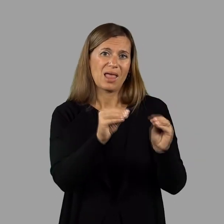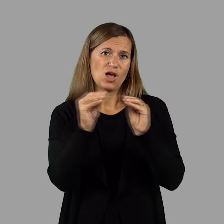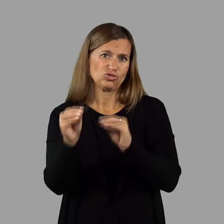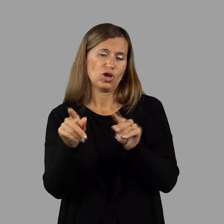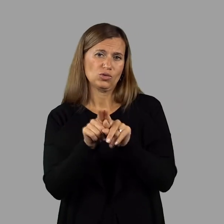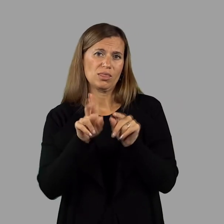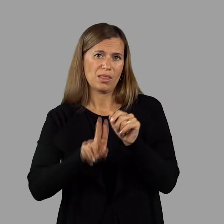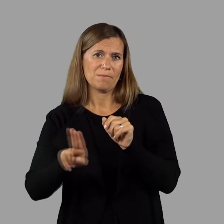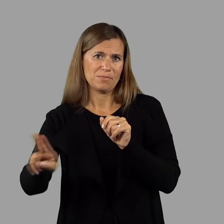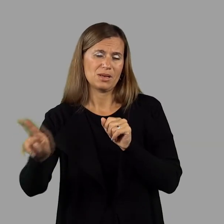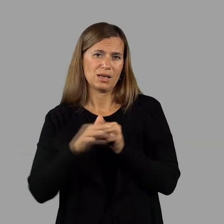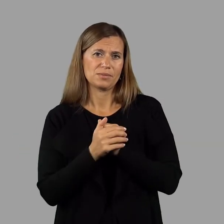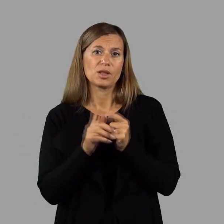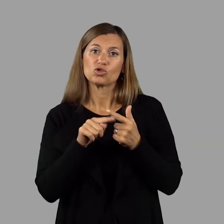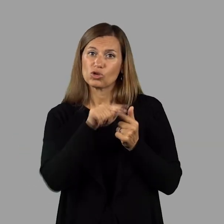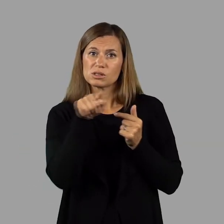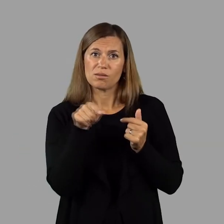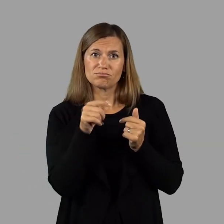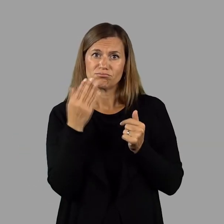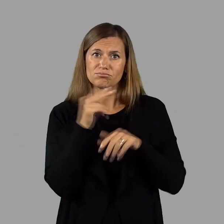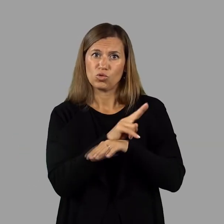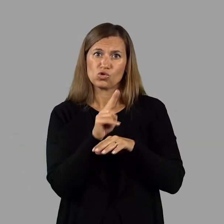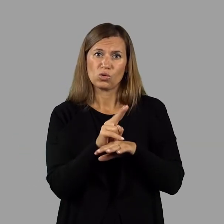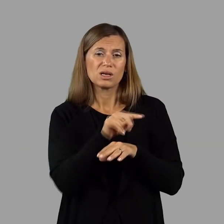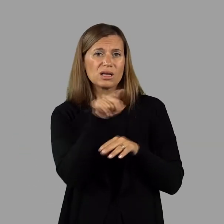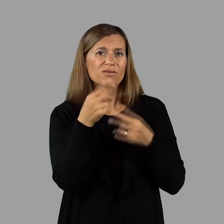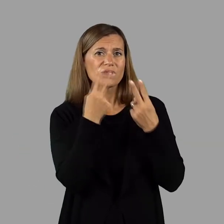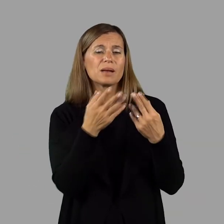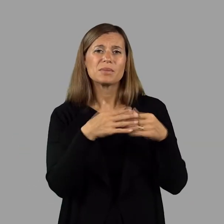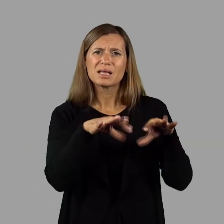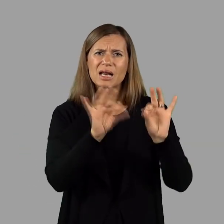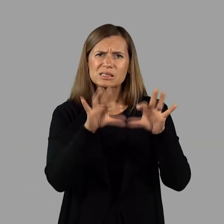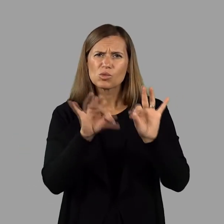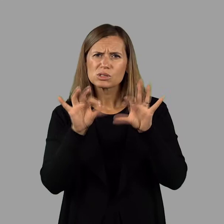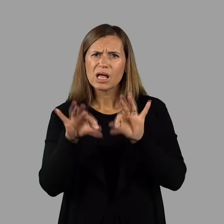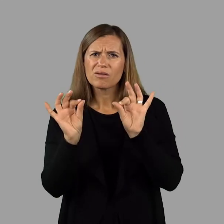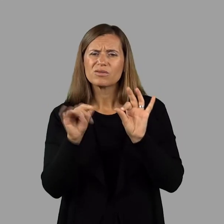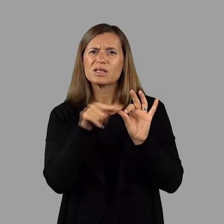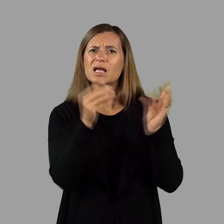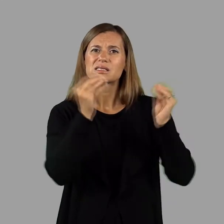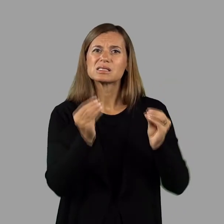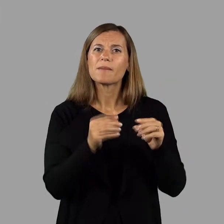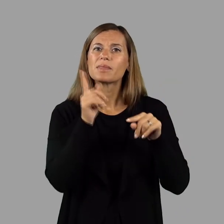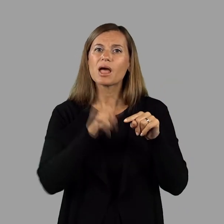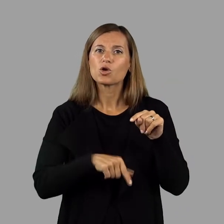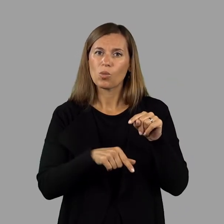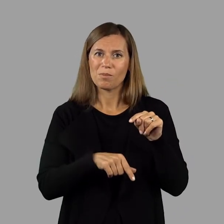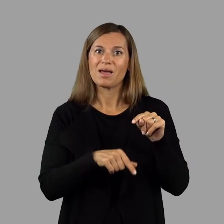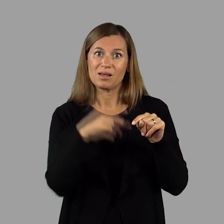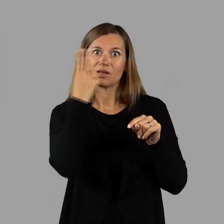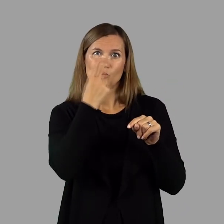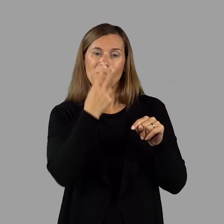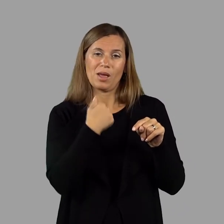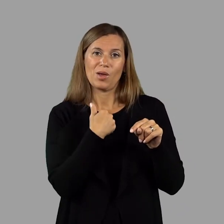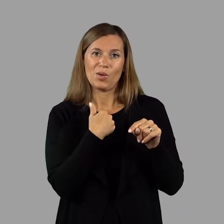tudi naprej. No in če ste bili pozorni, ste videli, da je pri razpoznavi sistem narobe